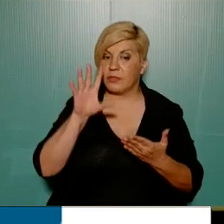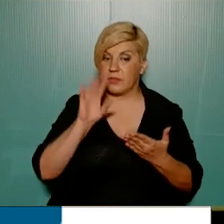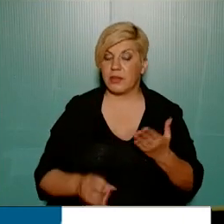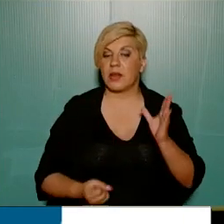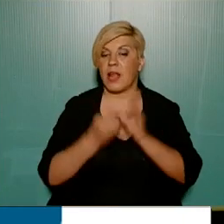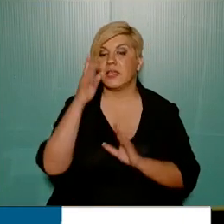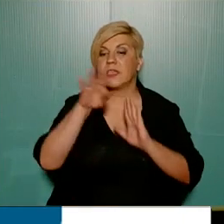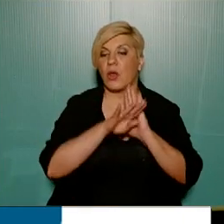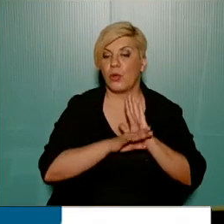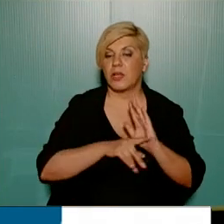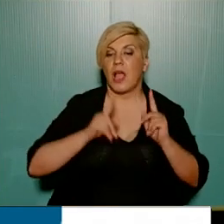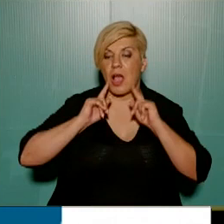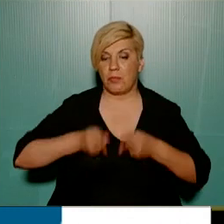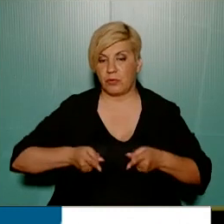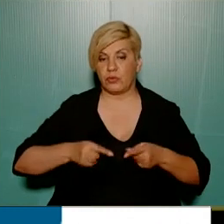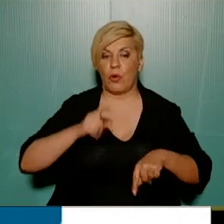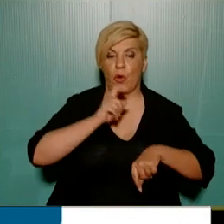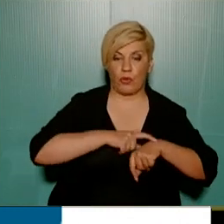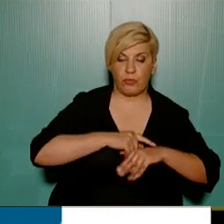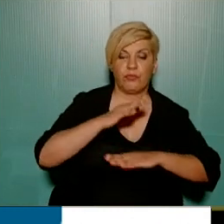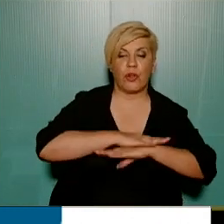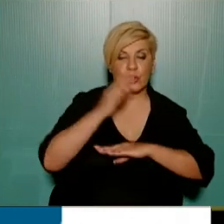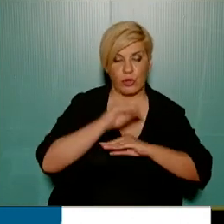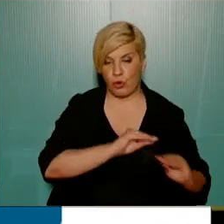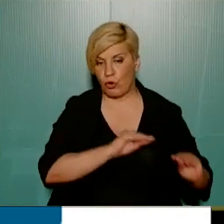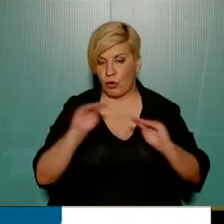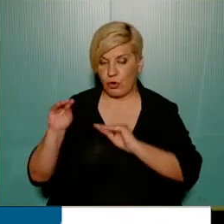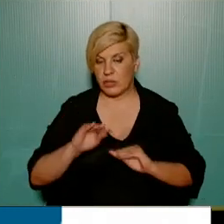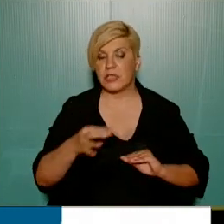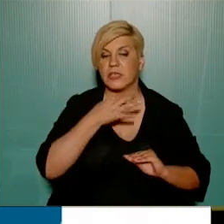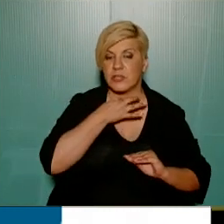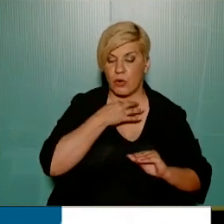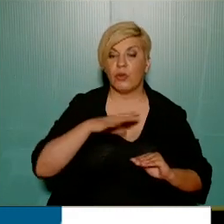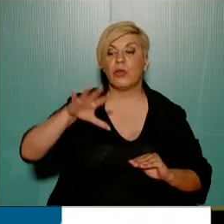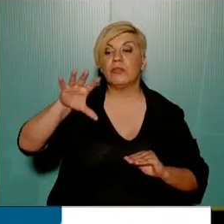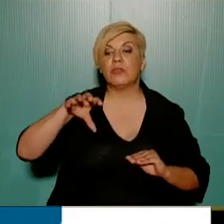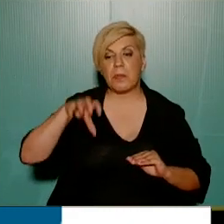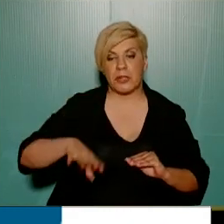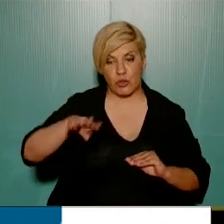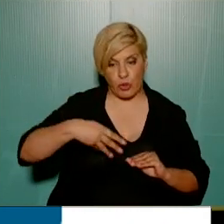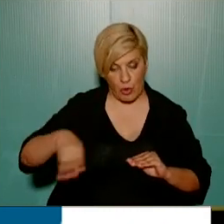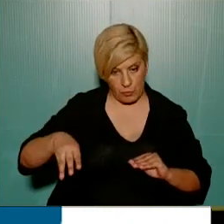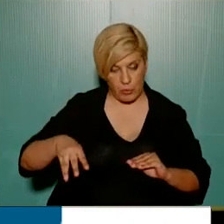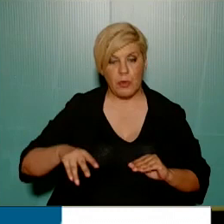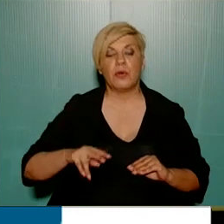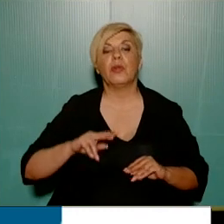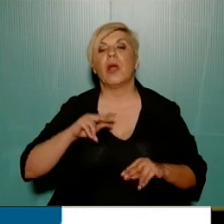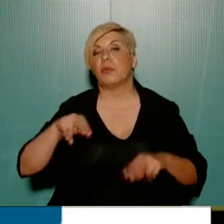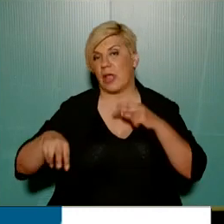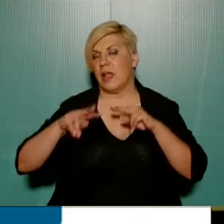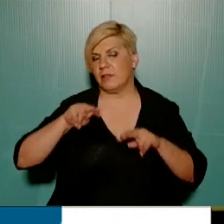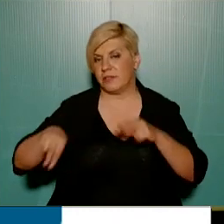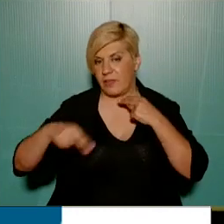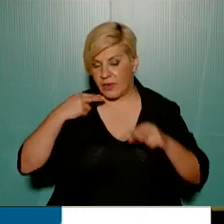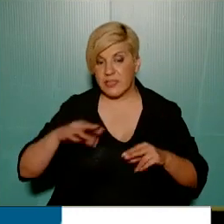νέες κανονιστικές αποφάσεις για το ωράριο φορτοεκφορτώσεων, τη χρήση των κοινόχρηστων χώρων από τα καταστήματα υγειονομικού ενδιαφέροντος,